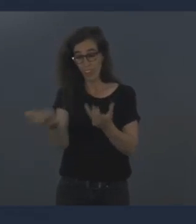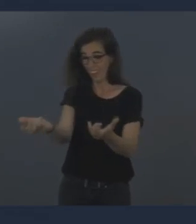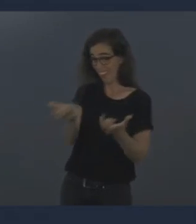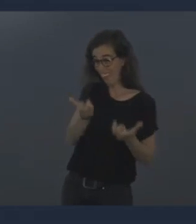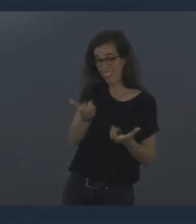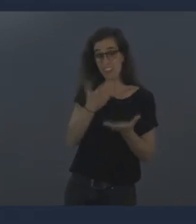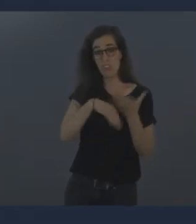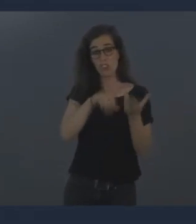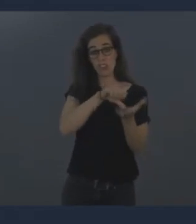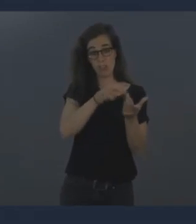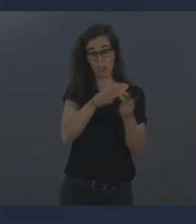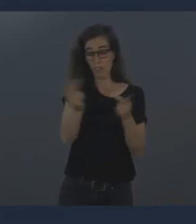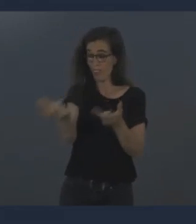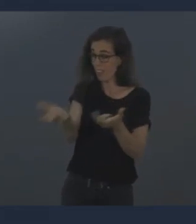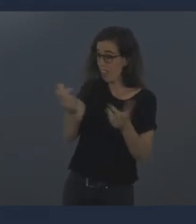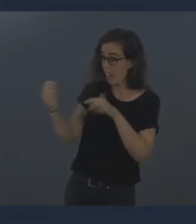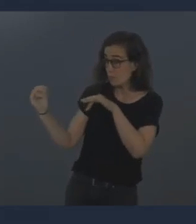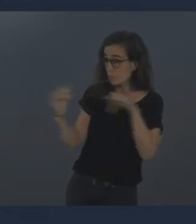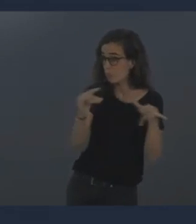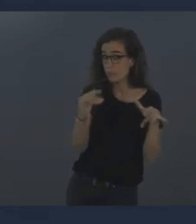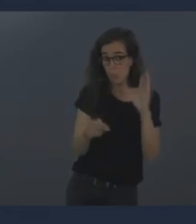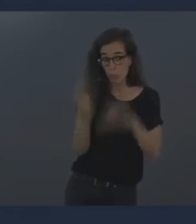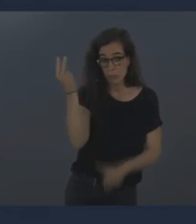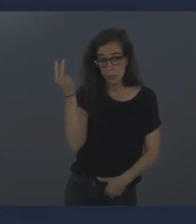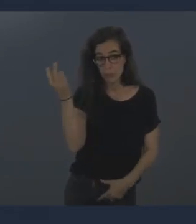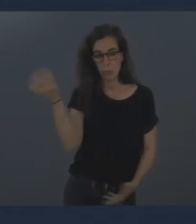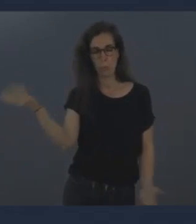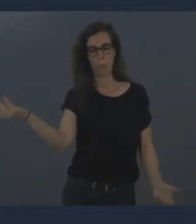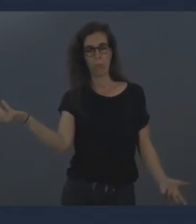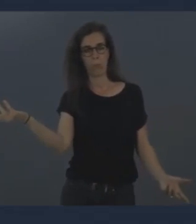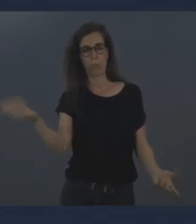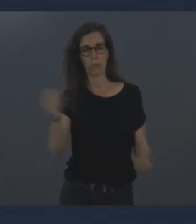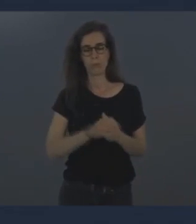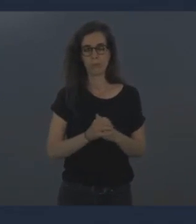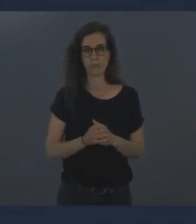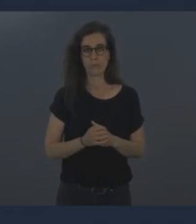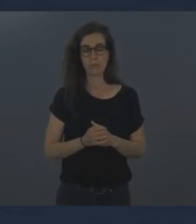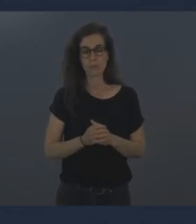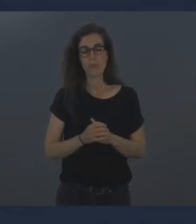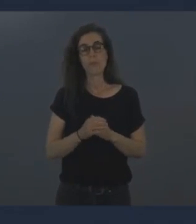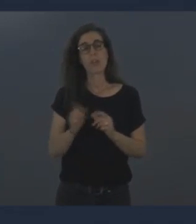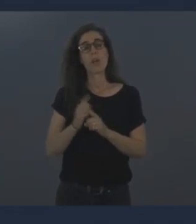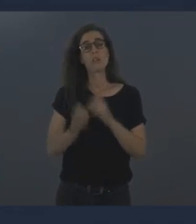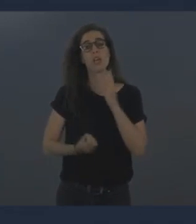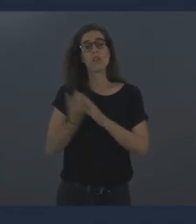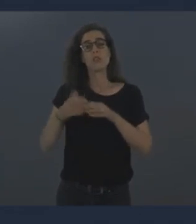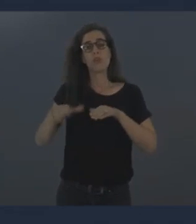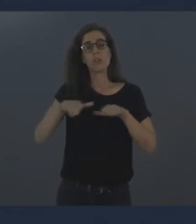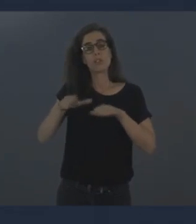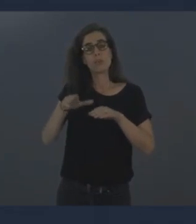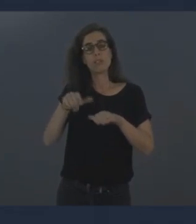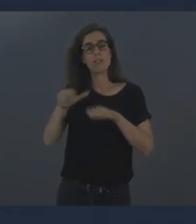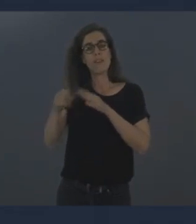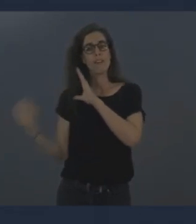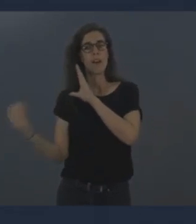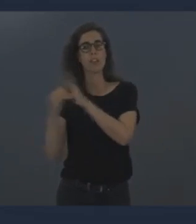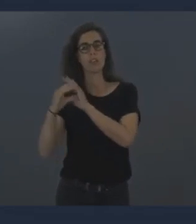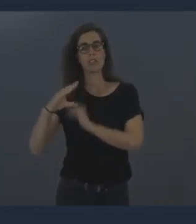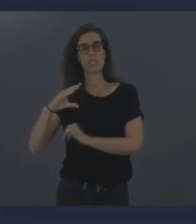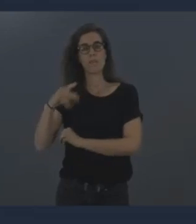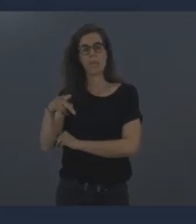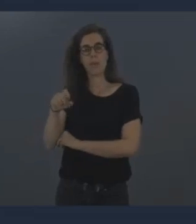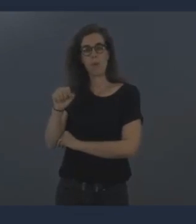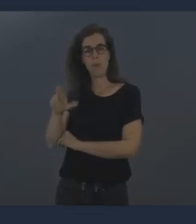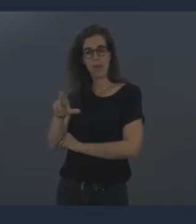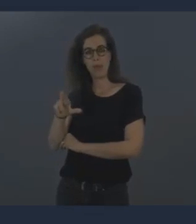communes? Vous indiquez par ailleurs que vous allez inclure ce nouveau dispositif dans le CPER. Nous aurons l'occasion de présenter